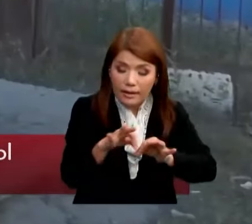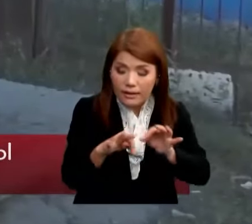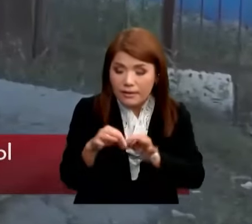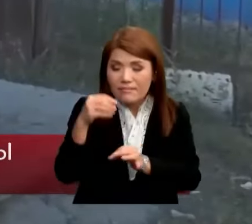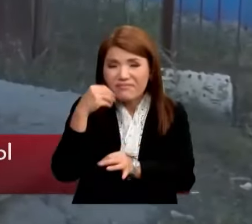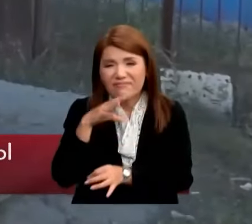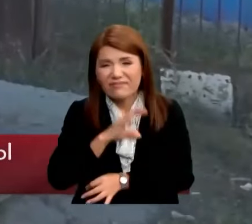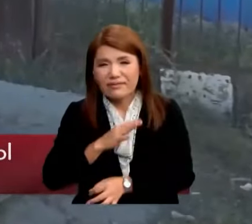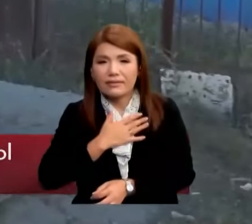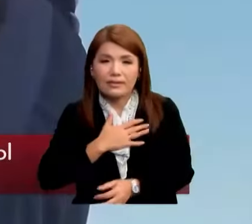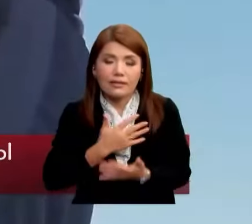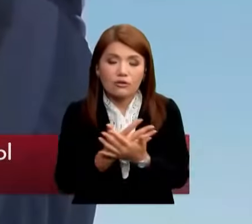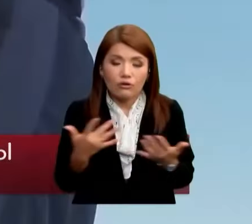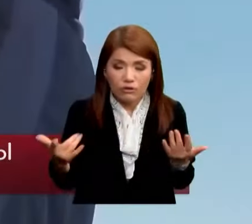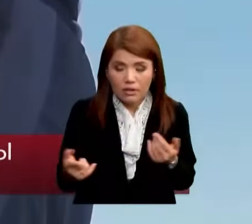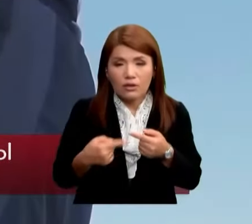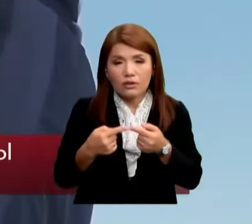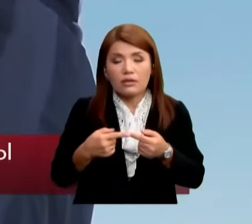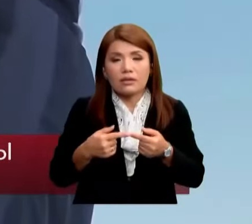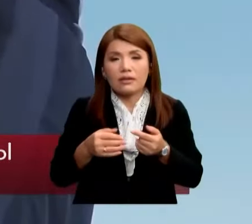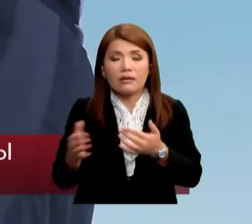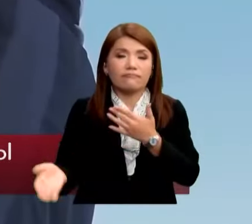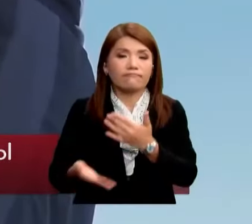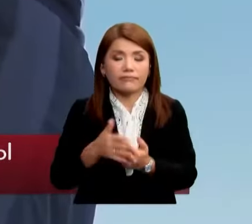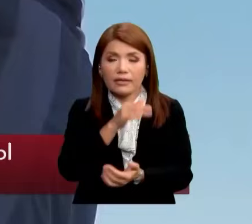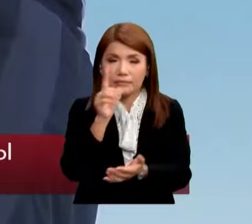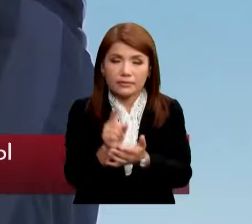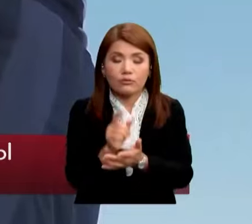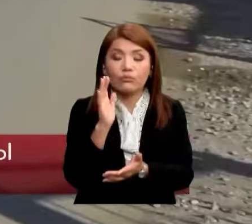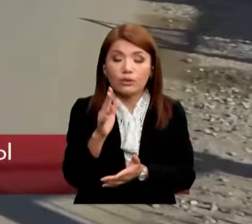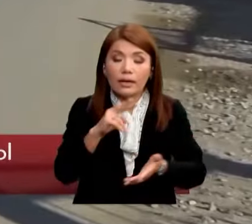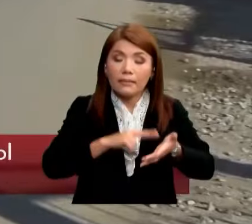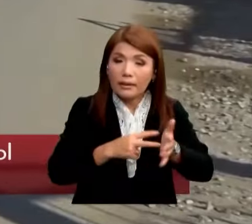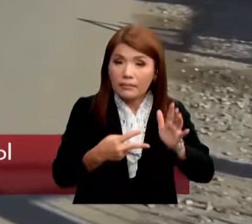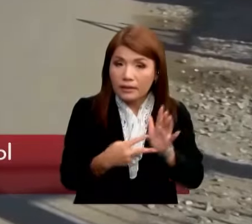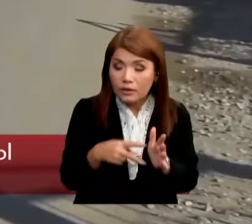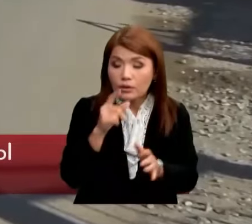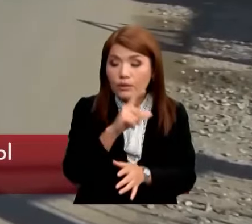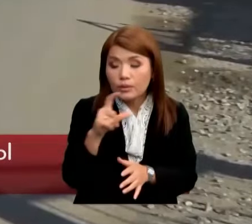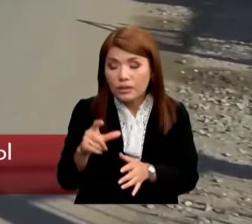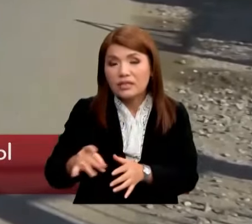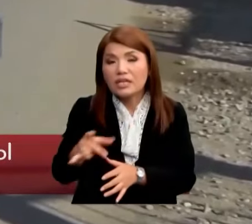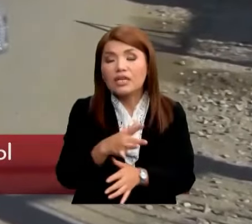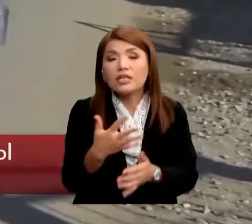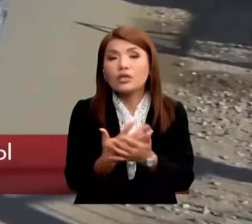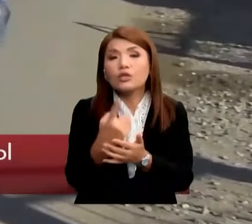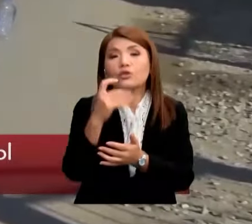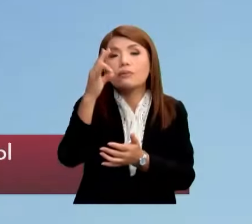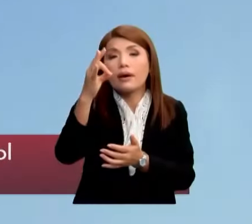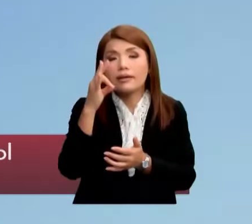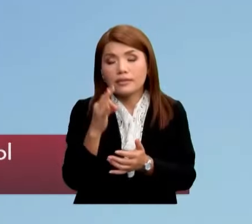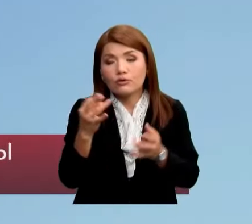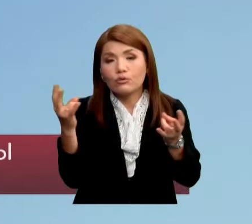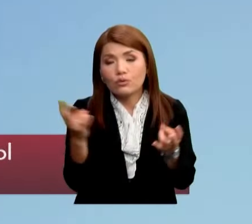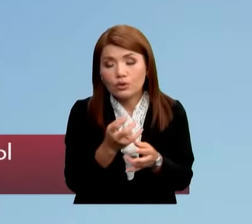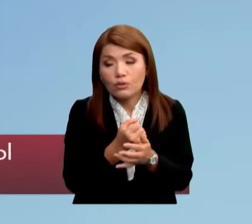некачественных водоводов понесут конкретную ответственность Однако по плану обеспечить жителей регионов водой на 100%